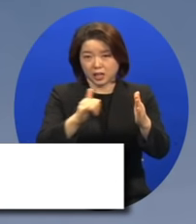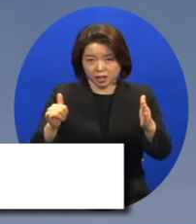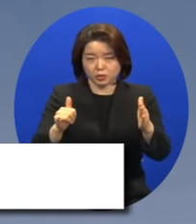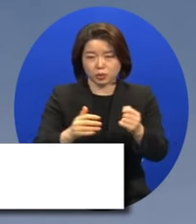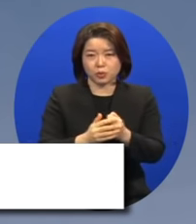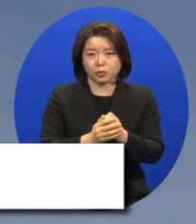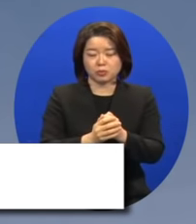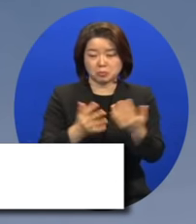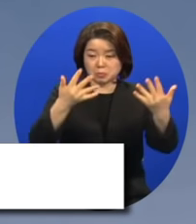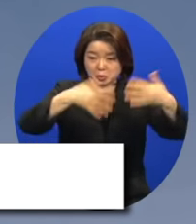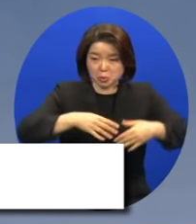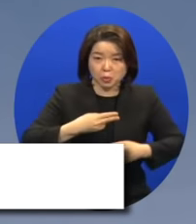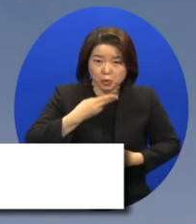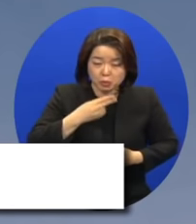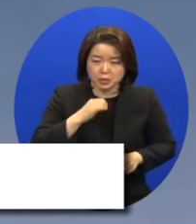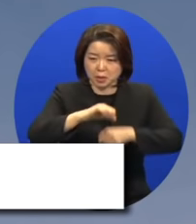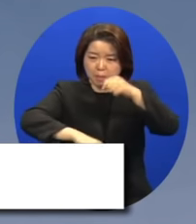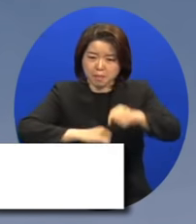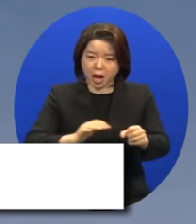은